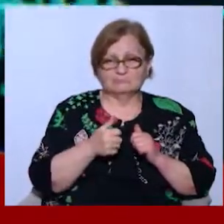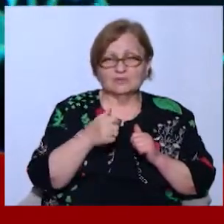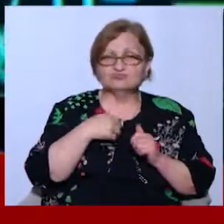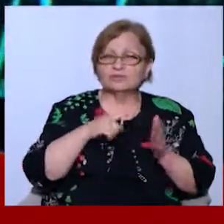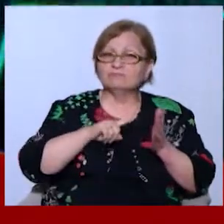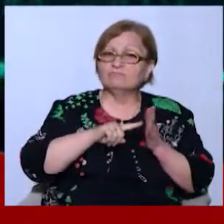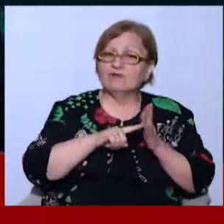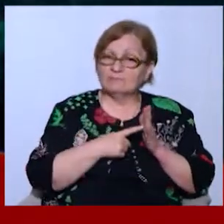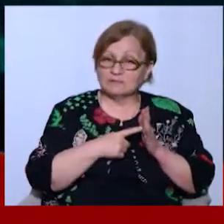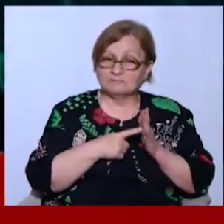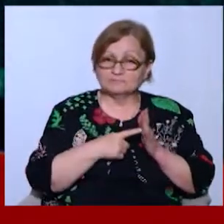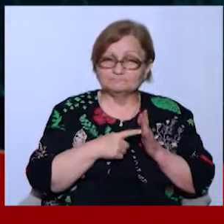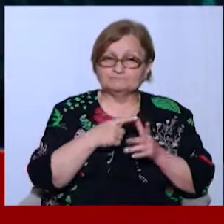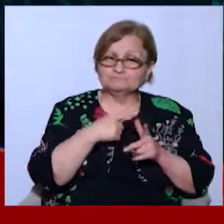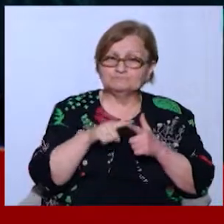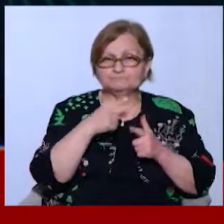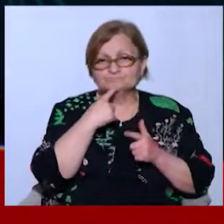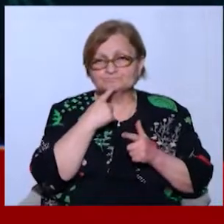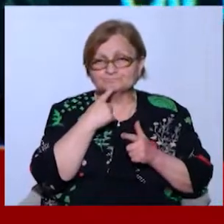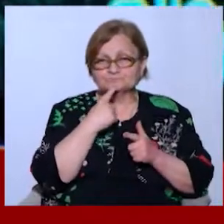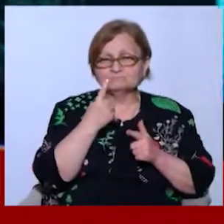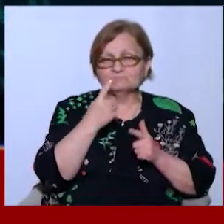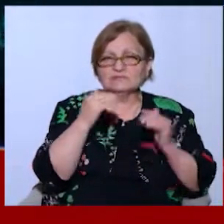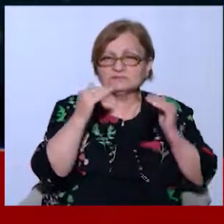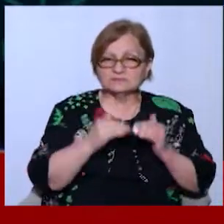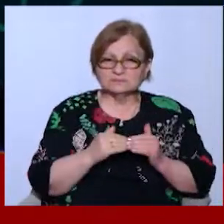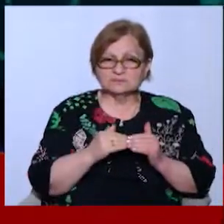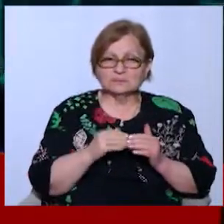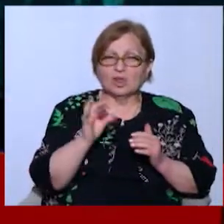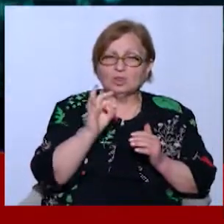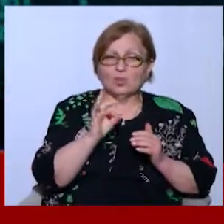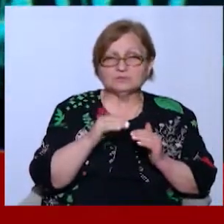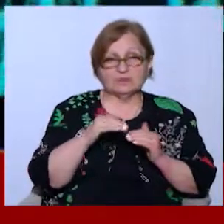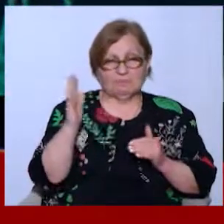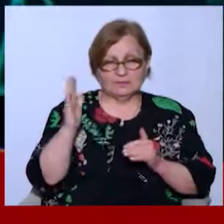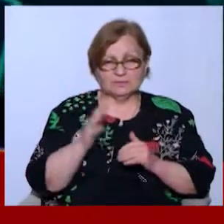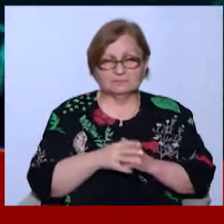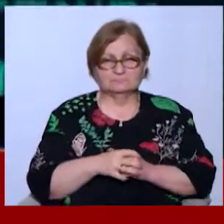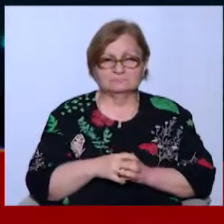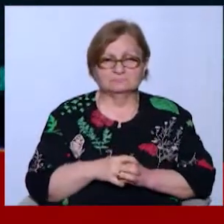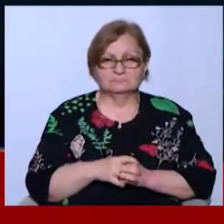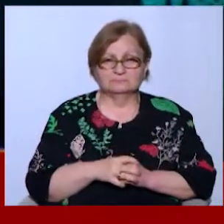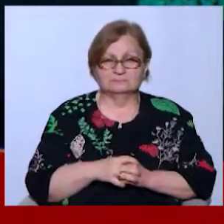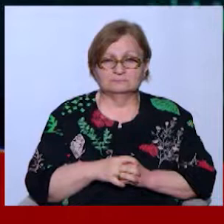ვამრავლებთ. ალბათობა, ალბათ ხდებით, ყოველთვის არის ერთზე ნაკლები და ნულზე მეტი.